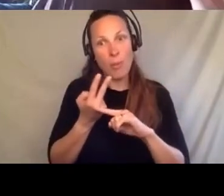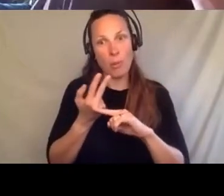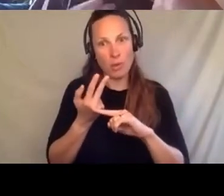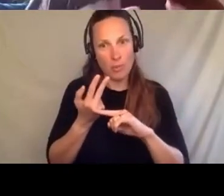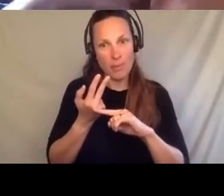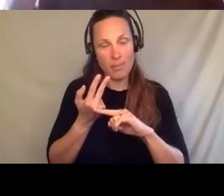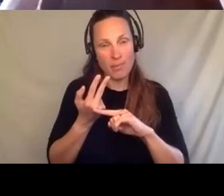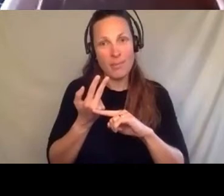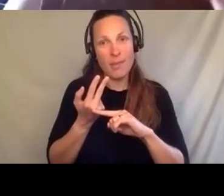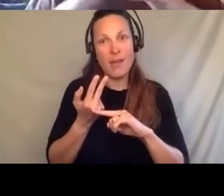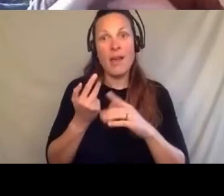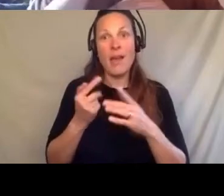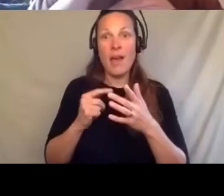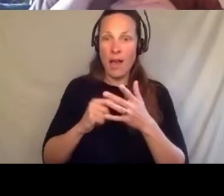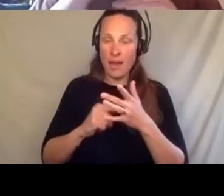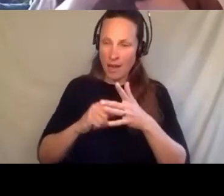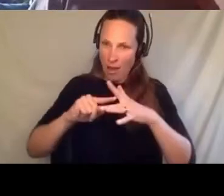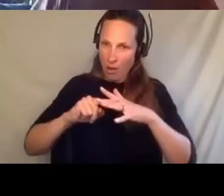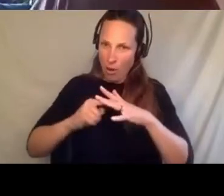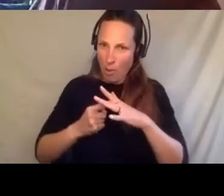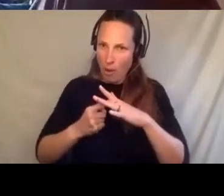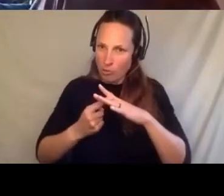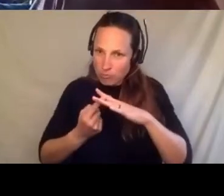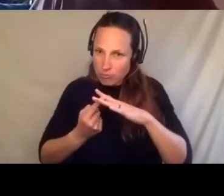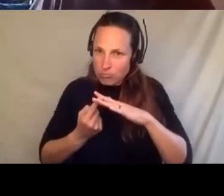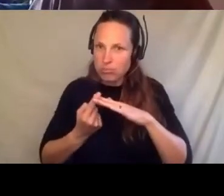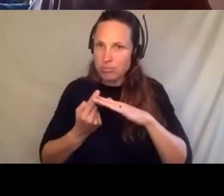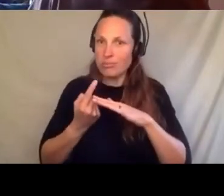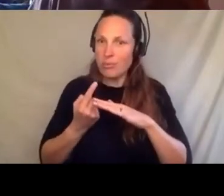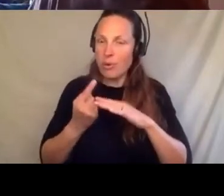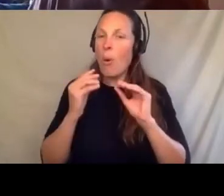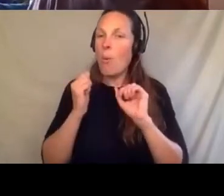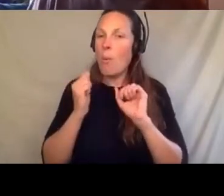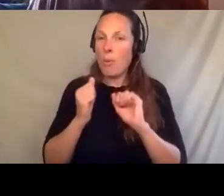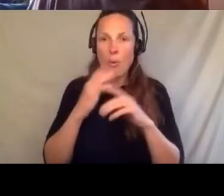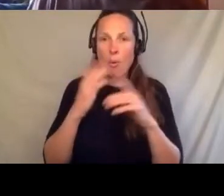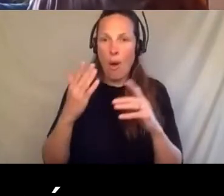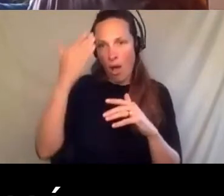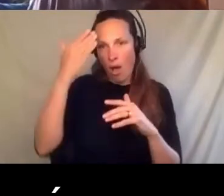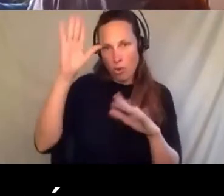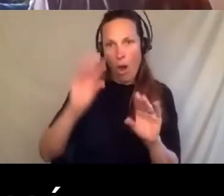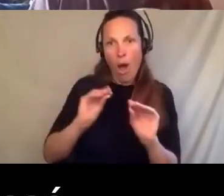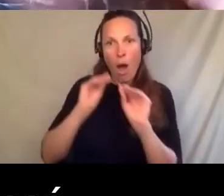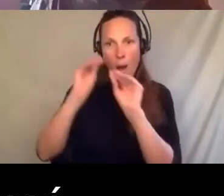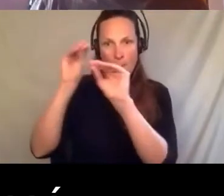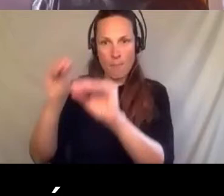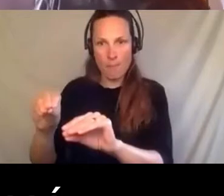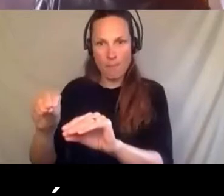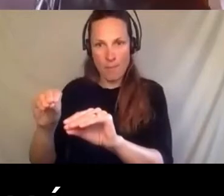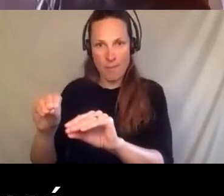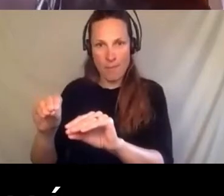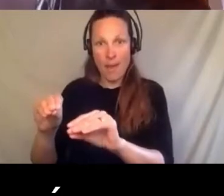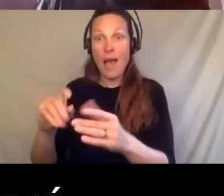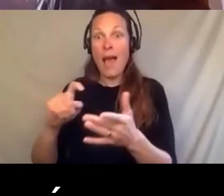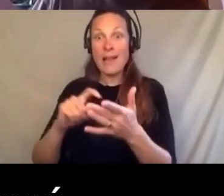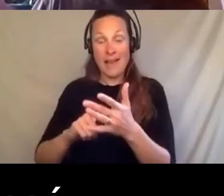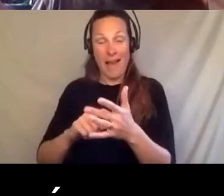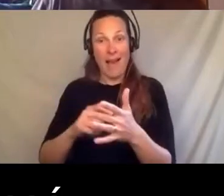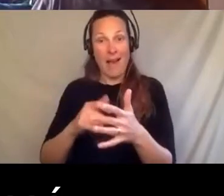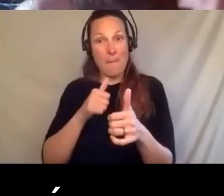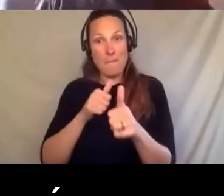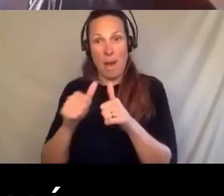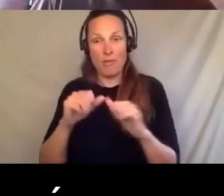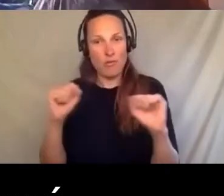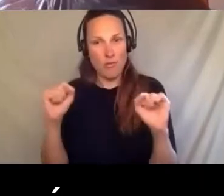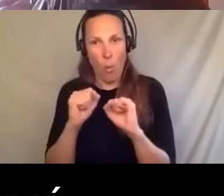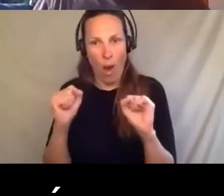fois que ça l'a sorti, vous pouvez le transplanter dehors une fois que tout le risque de gel est passé parce que c'est